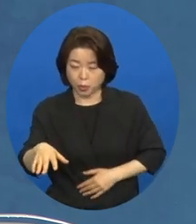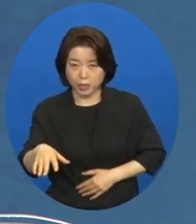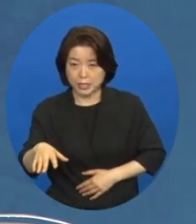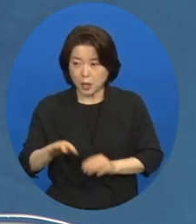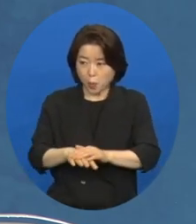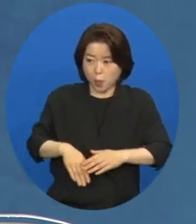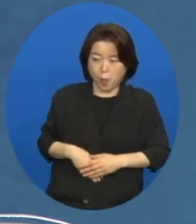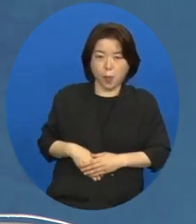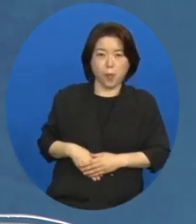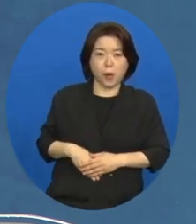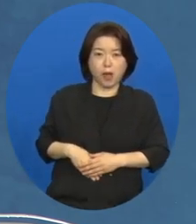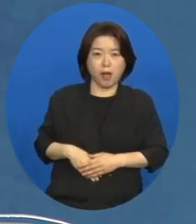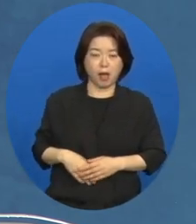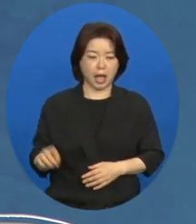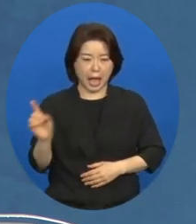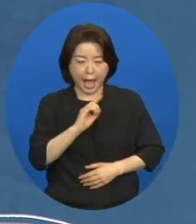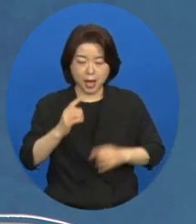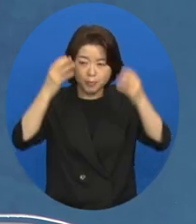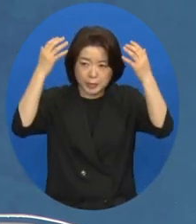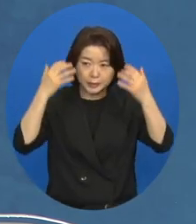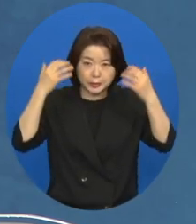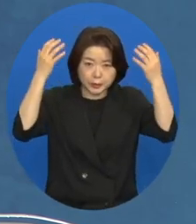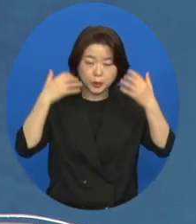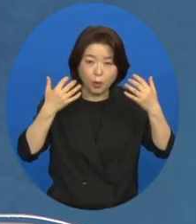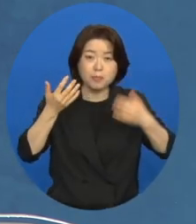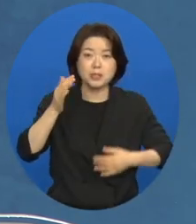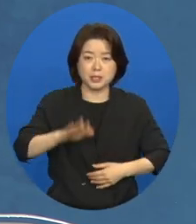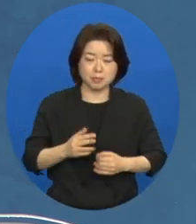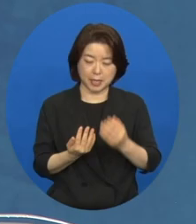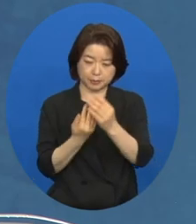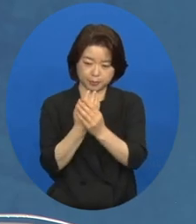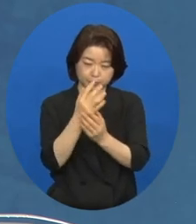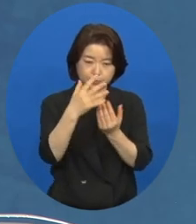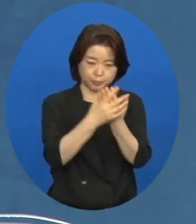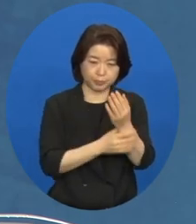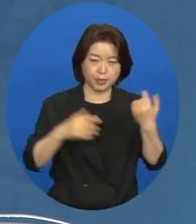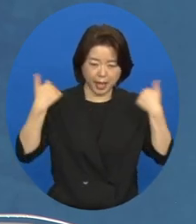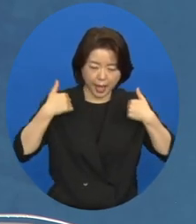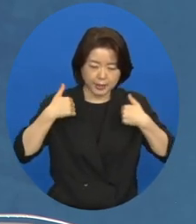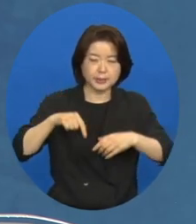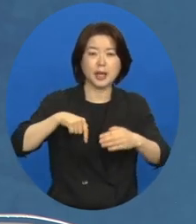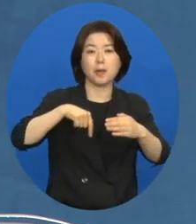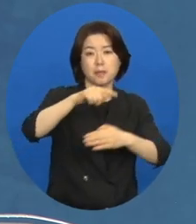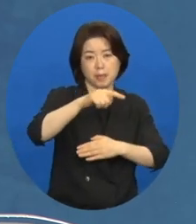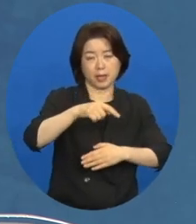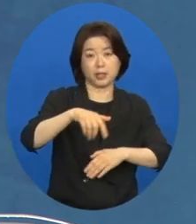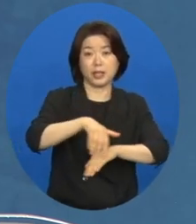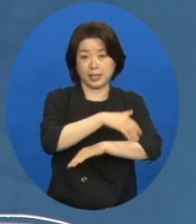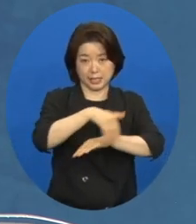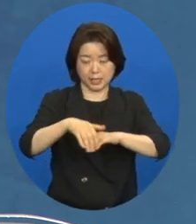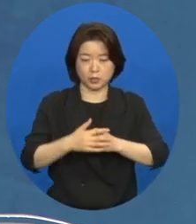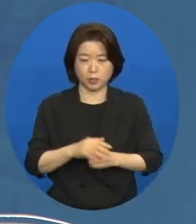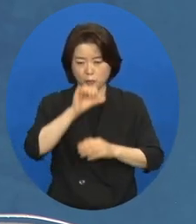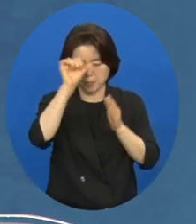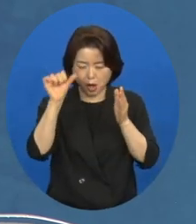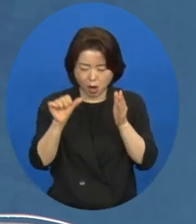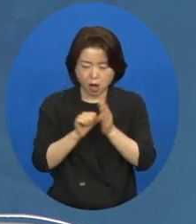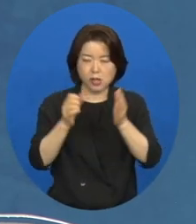피하고 아무리 더운 여름이라도 장갑을 끼고 외출하고 평생을